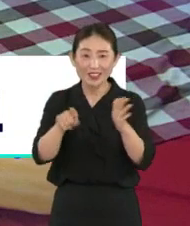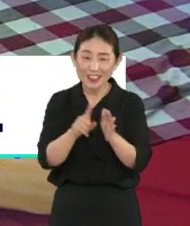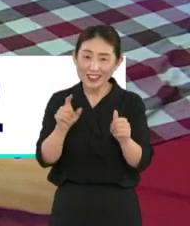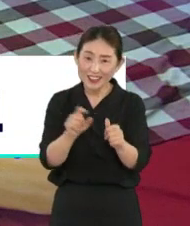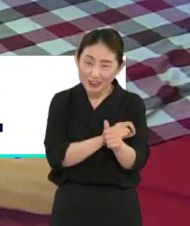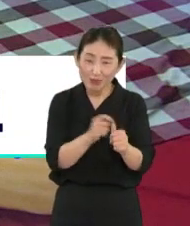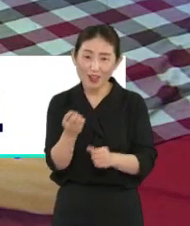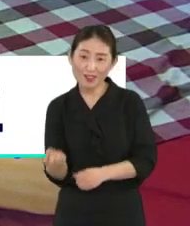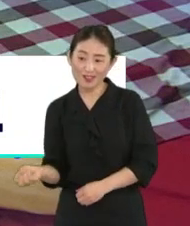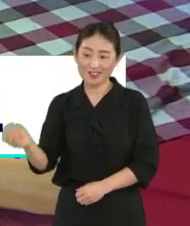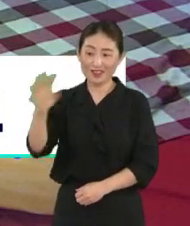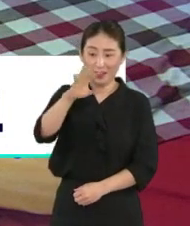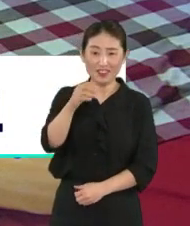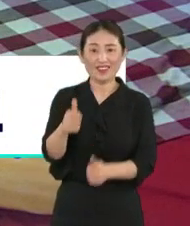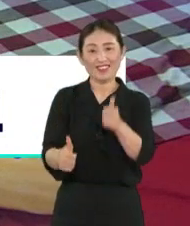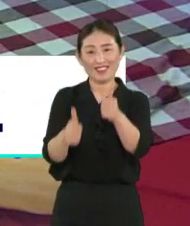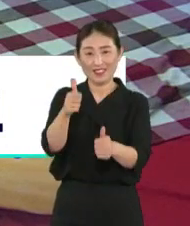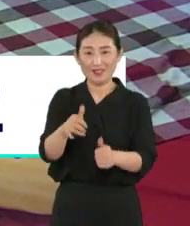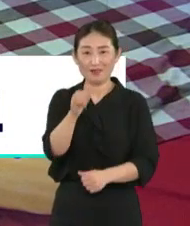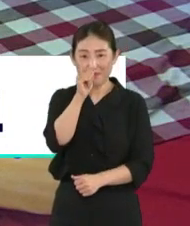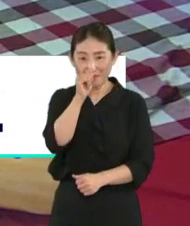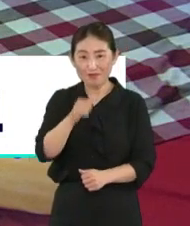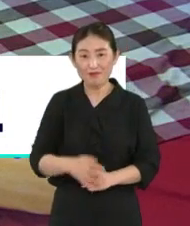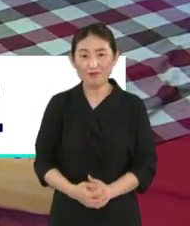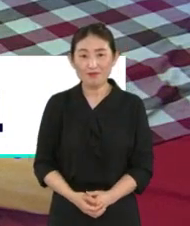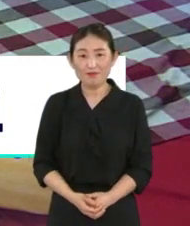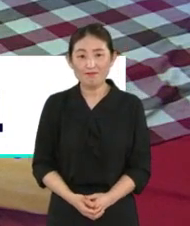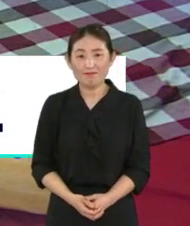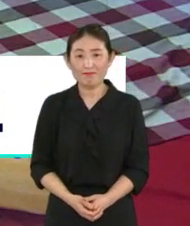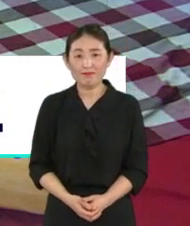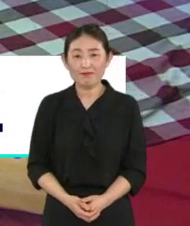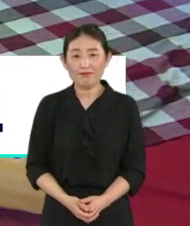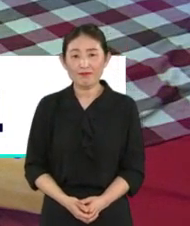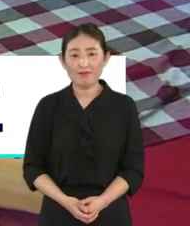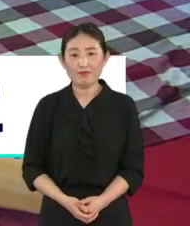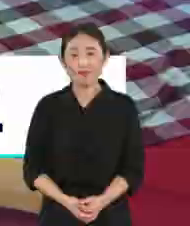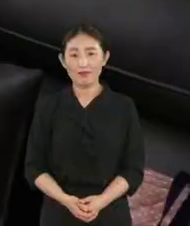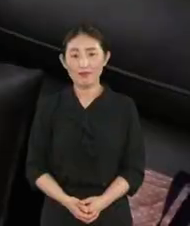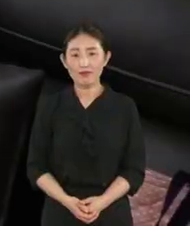특별한 윷놀이 대회가 열렸습니다 김철진 기자가 다녀왔습니다